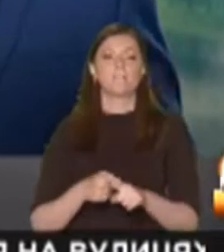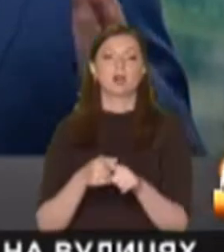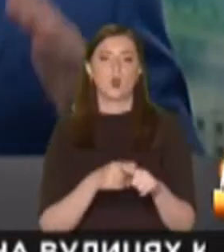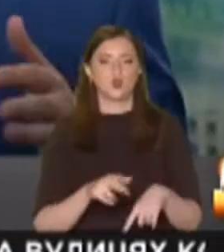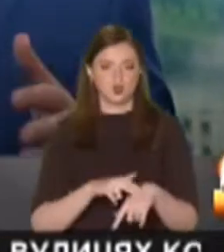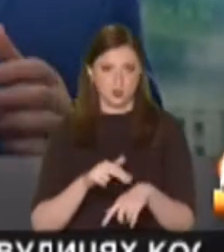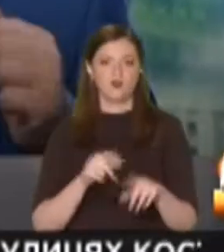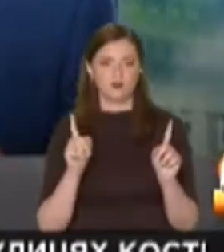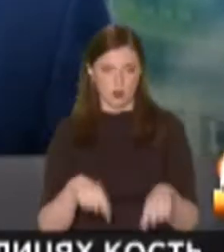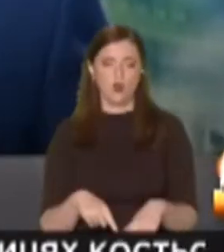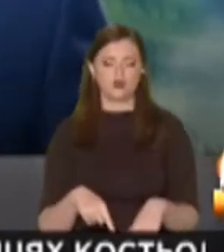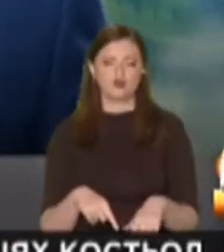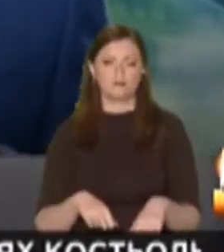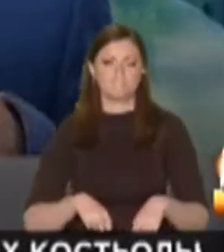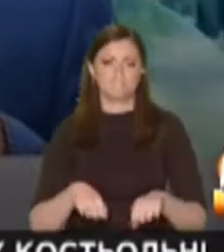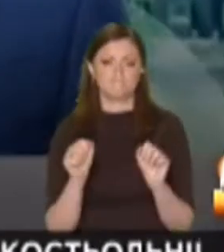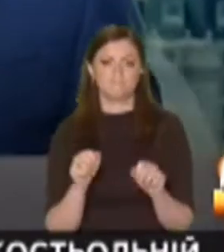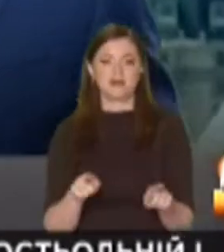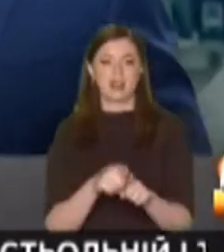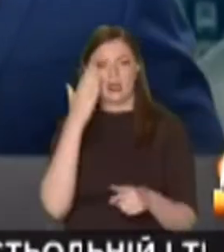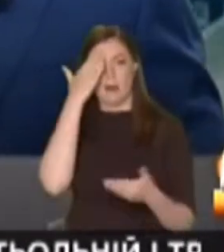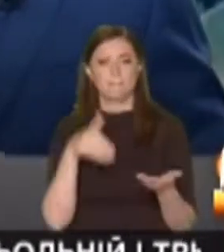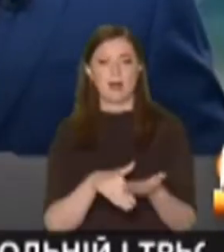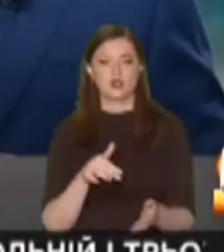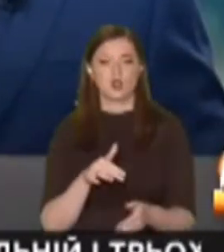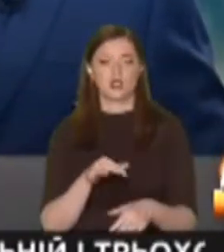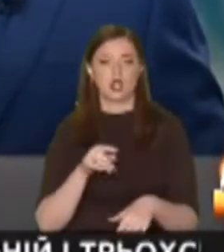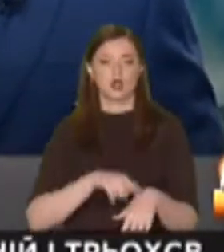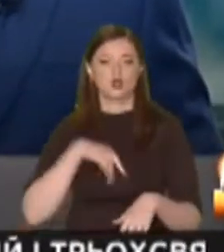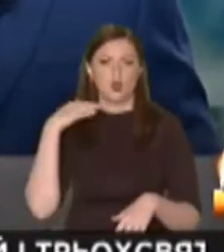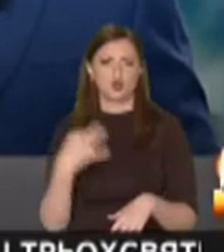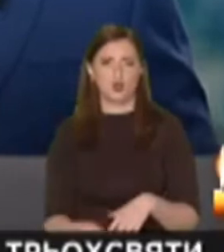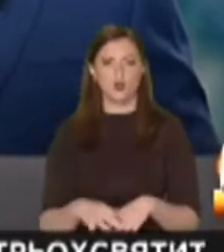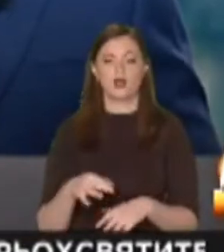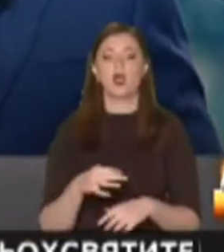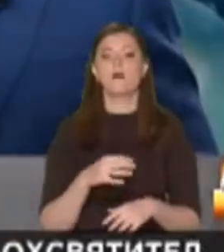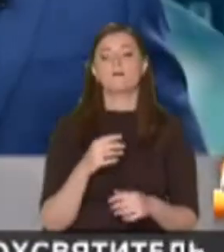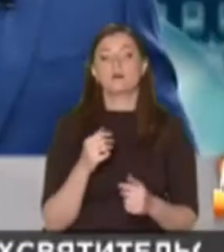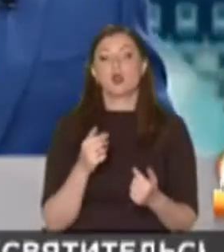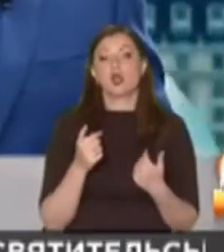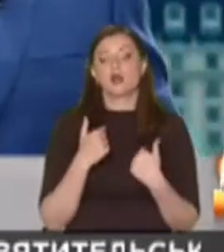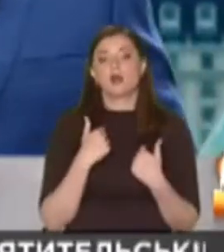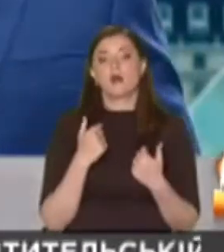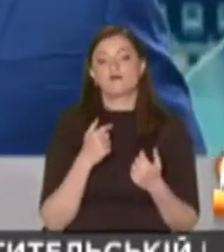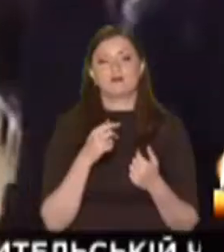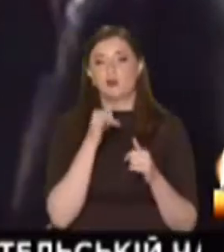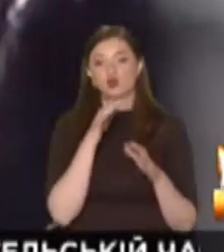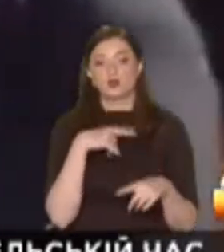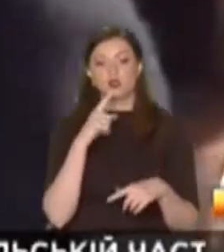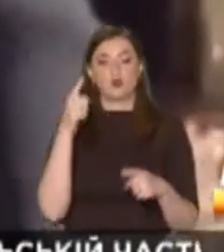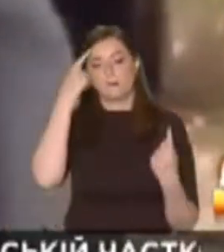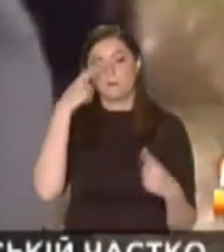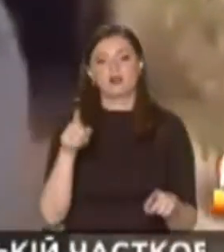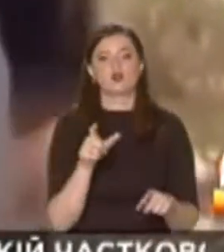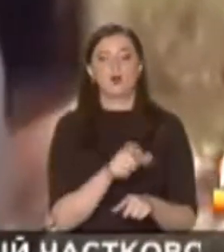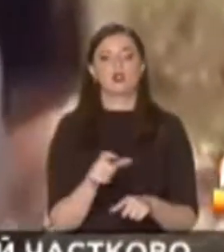силовики також вдавалися до таких методів жорстоких? Ну, дивіться, ну не можна сказати, що типу це придумали люди в МДБ